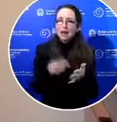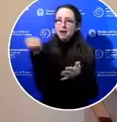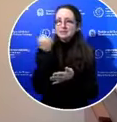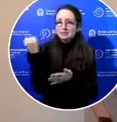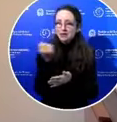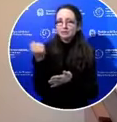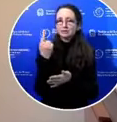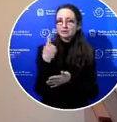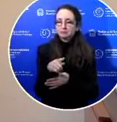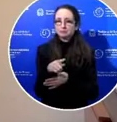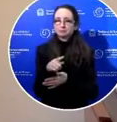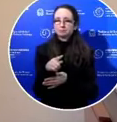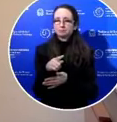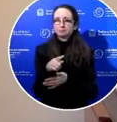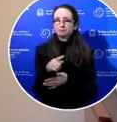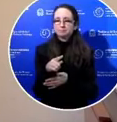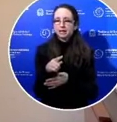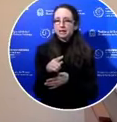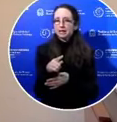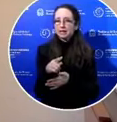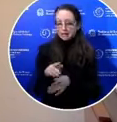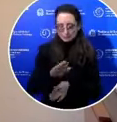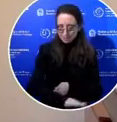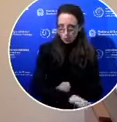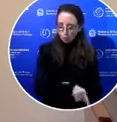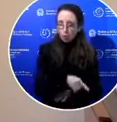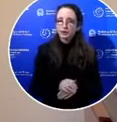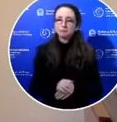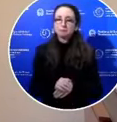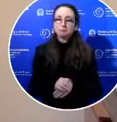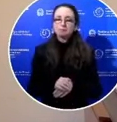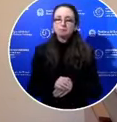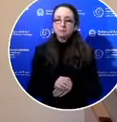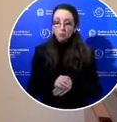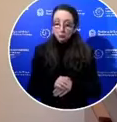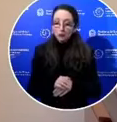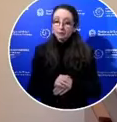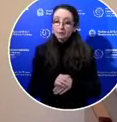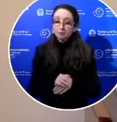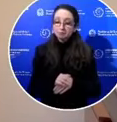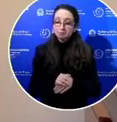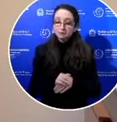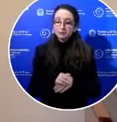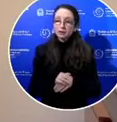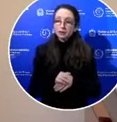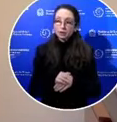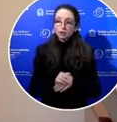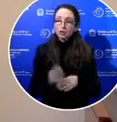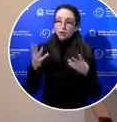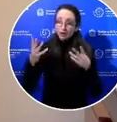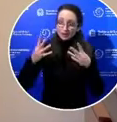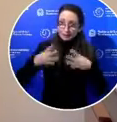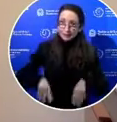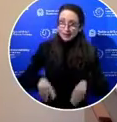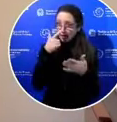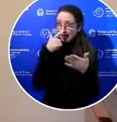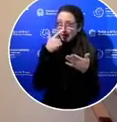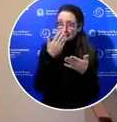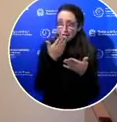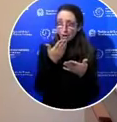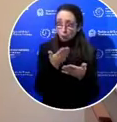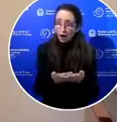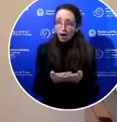di minore età, dotato di organici e di procedure organizzative adeguate e applicabili uniformemente sull'intero